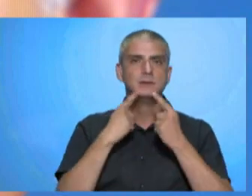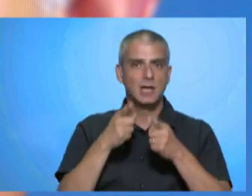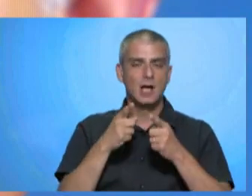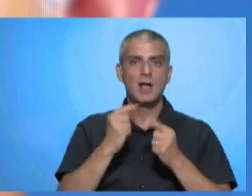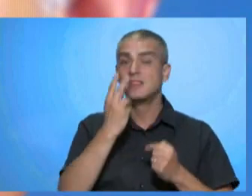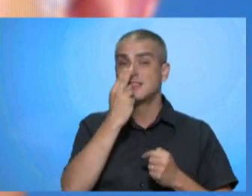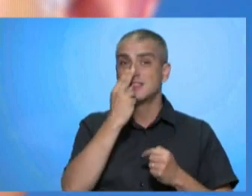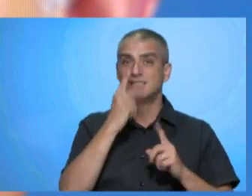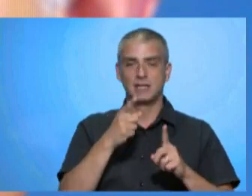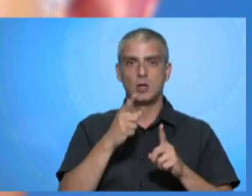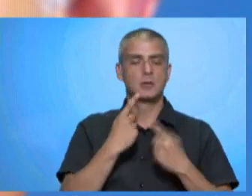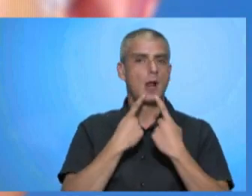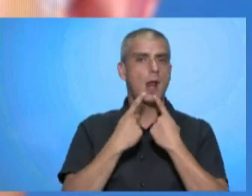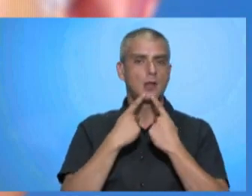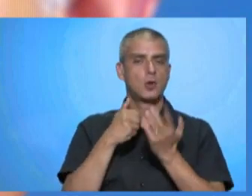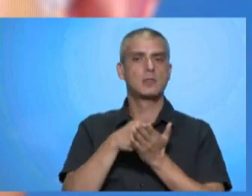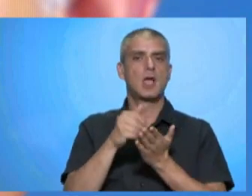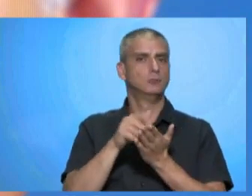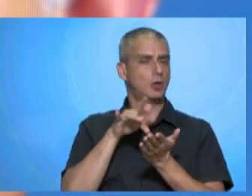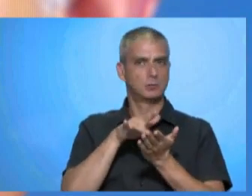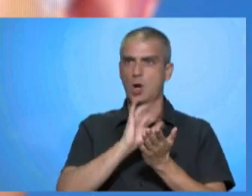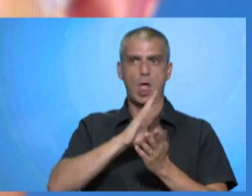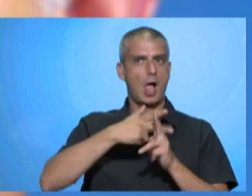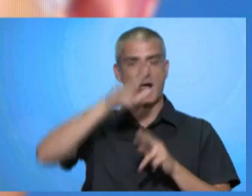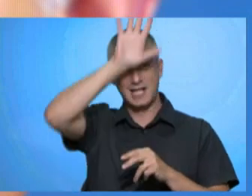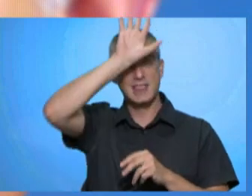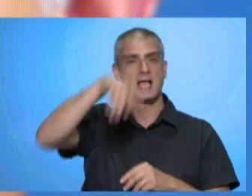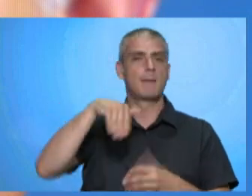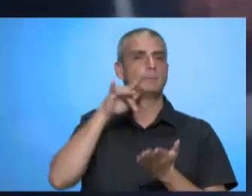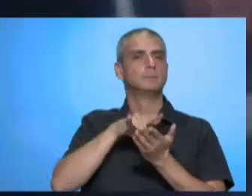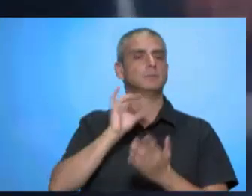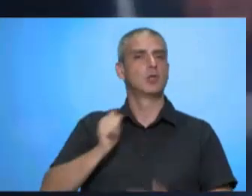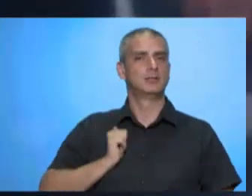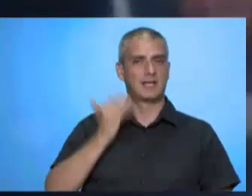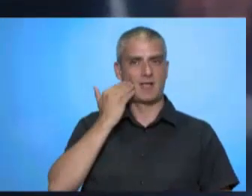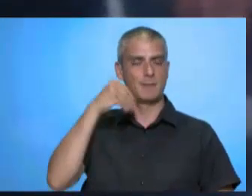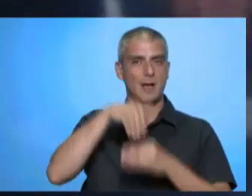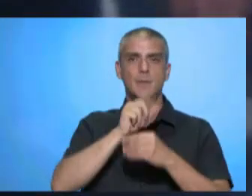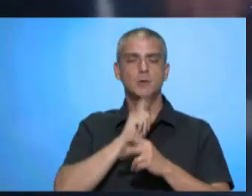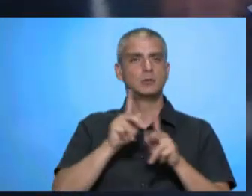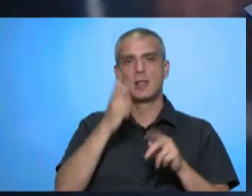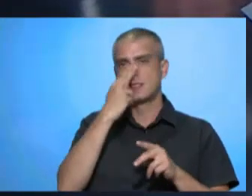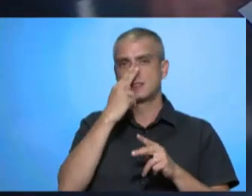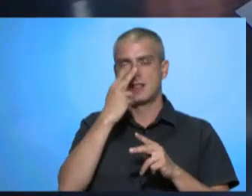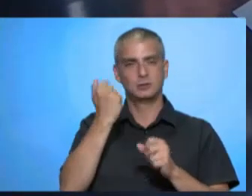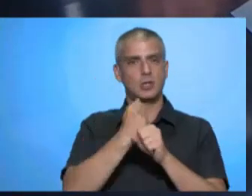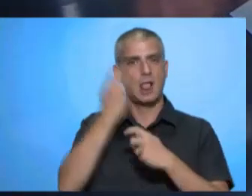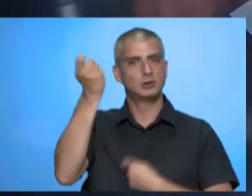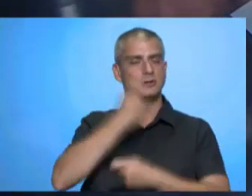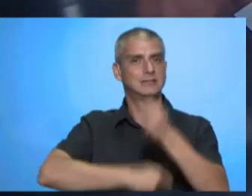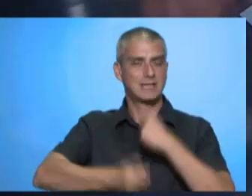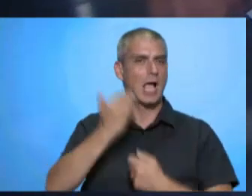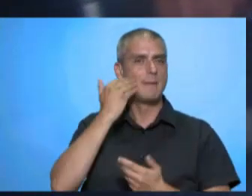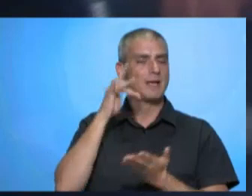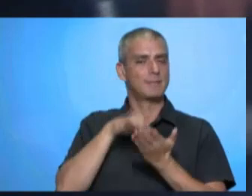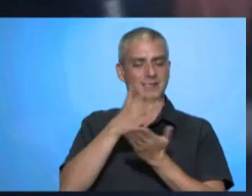ניסיון בעצם לדון בהמשך השיעה, לא רק האיראנית, אלא גם האמריקנית. בסוריה ניסיון אולי לגבש עסקה, האמריקנים נמצאים בחלקים